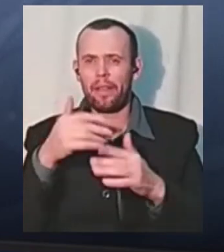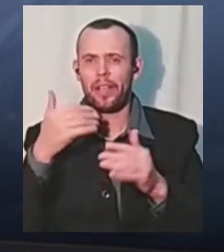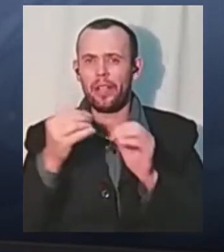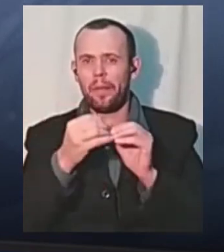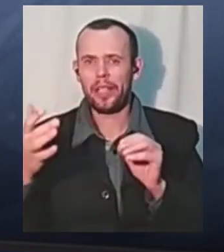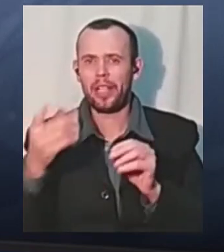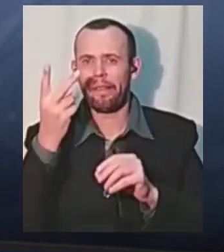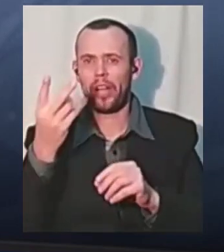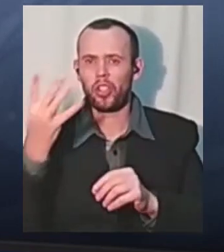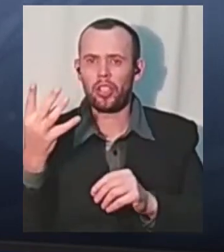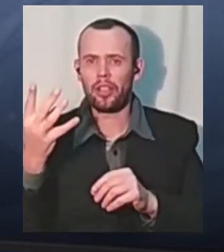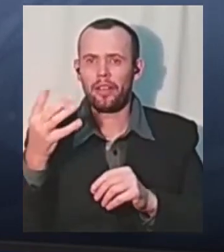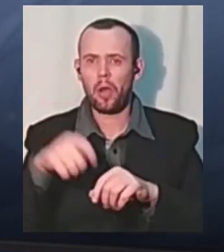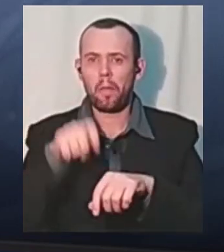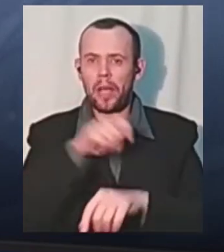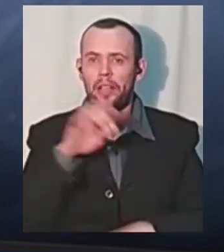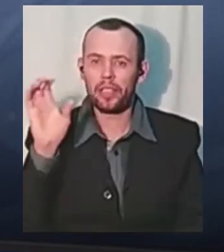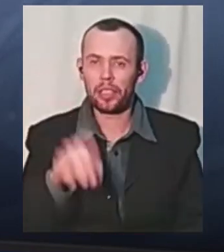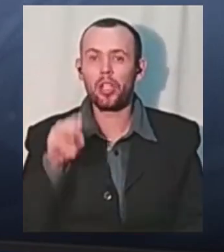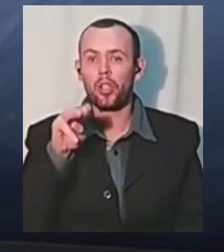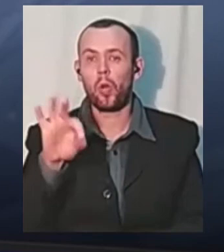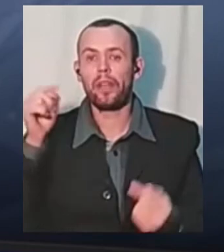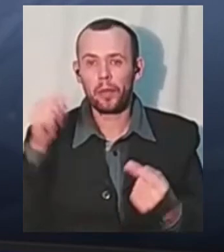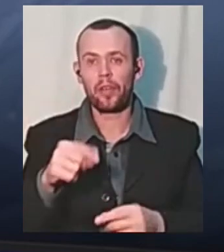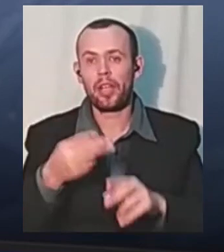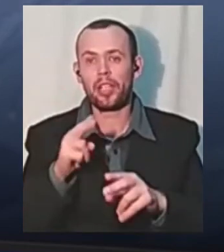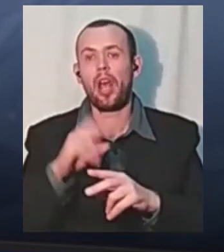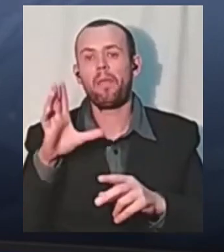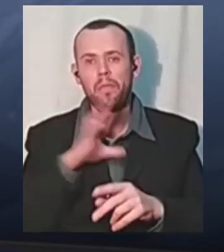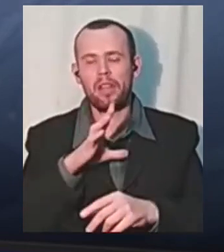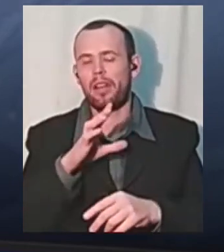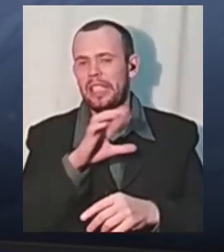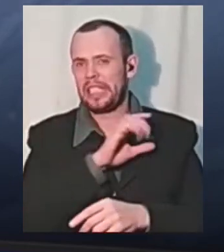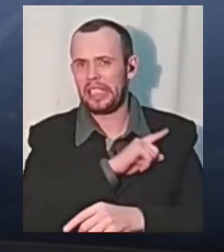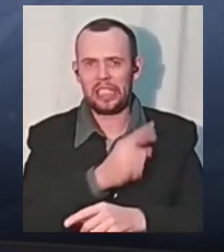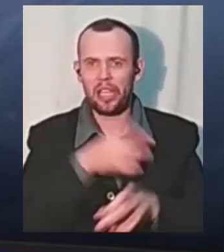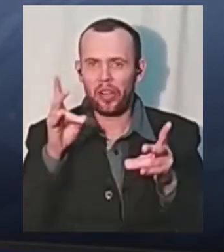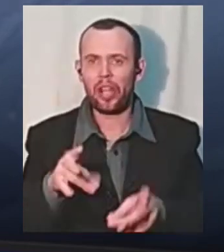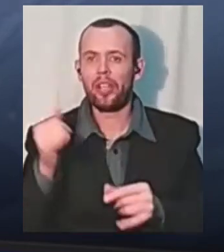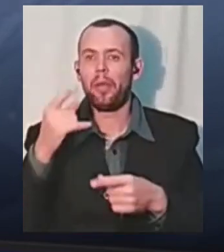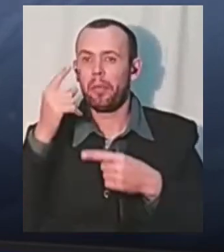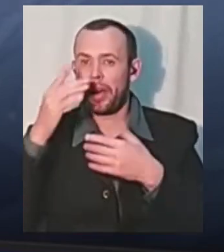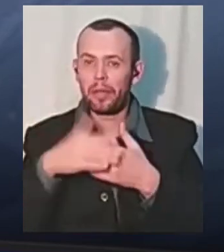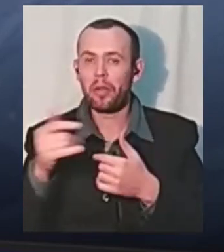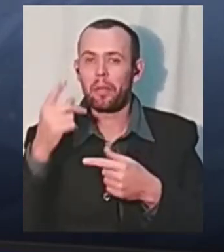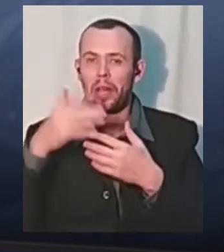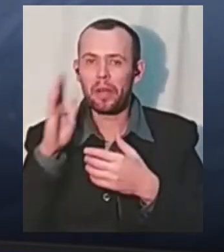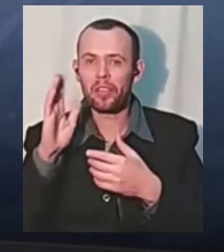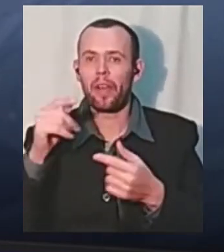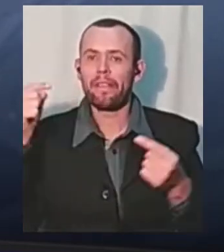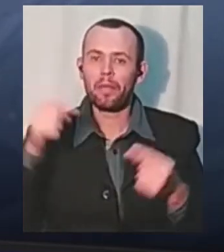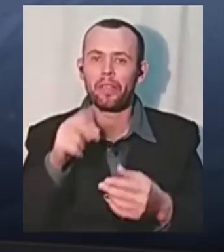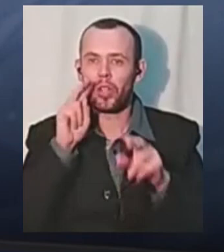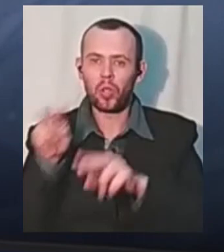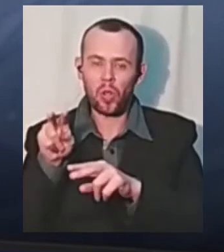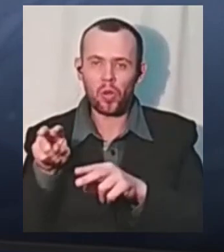24 метрів на секунду, то відповідно це було стихійне лихо, і передбачити його, і передбачити відповідний догляд за цими